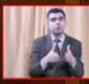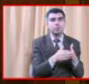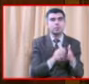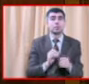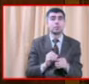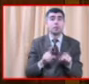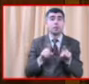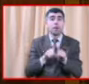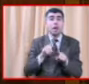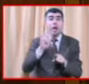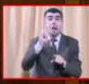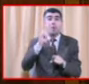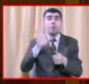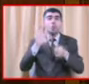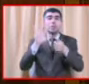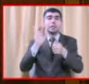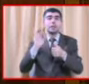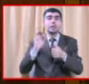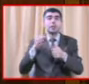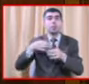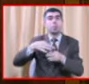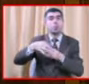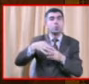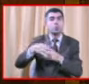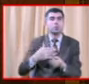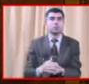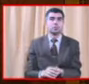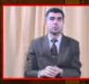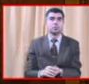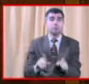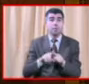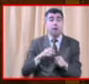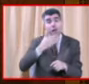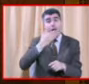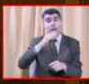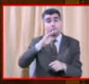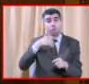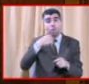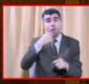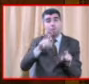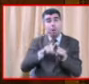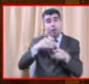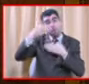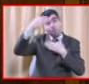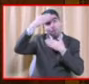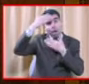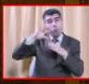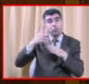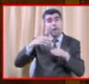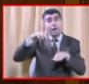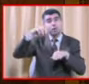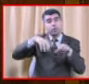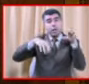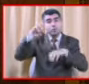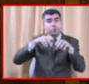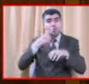415 ملم. هذه فقط غير بعض الأرقام باش تعرفوا الحجم ديال الأمطار، الحمد لله اللي سقطت على بلادنا خلال هاد الأربع أيام هذه اللي